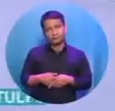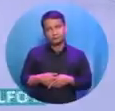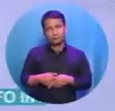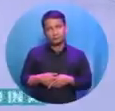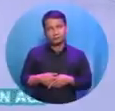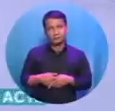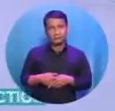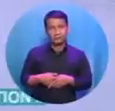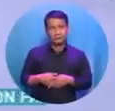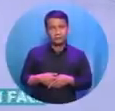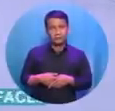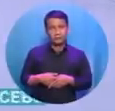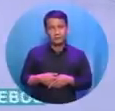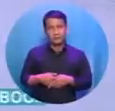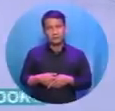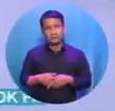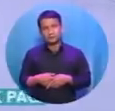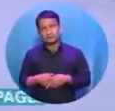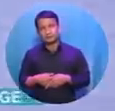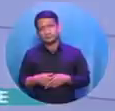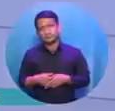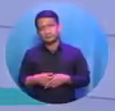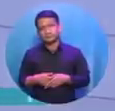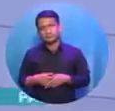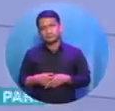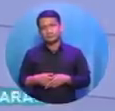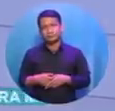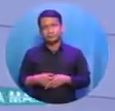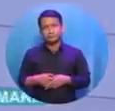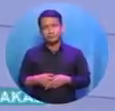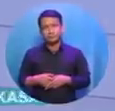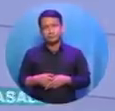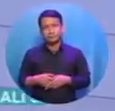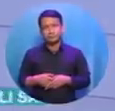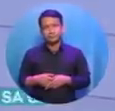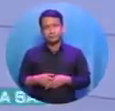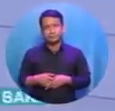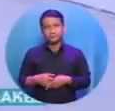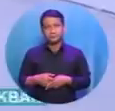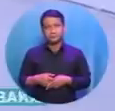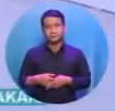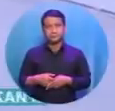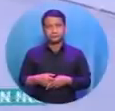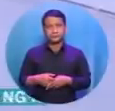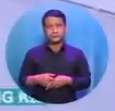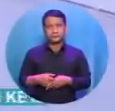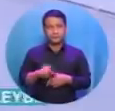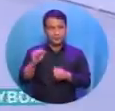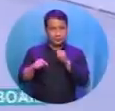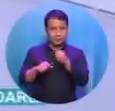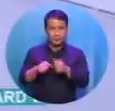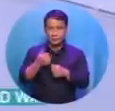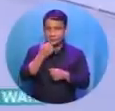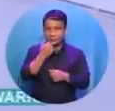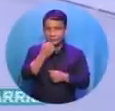Naku! Pinaka-naku sa lahat ng naku. Wala nang nanaku pa sa lahat ng naku. Alam nyo kung bakit? Mamaya, malalaman nyo. Naku, huwag kayo magkamali